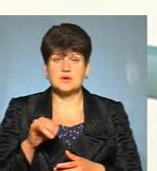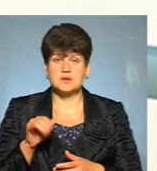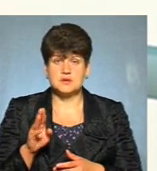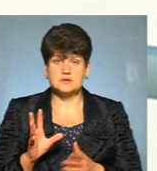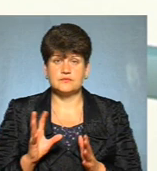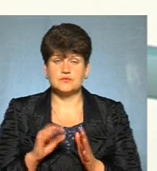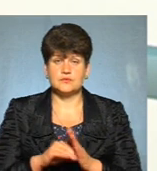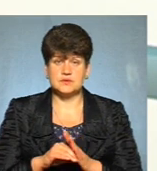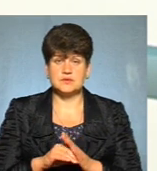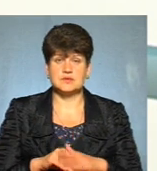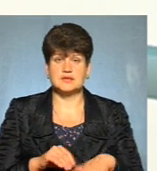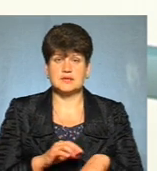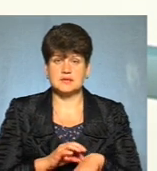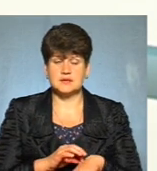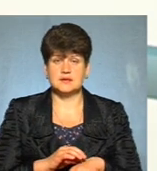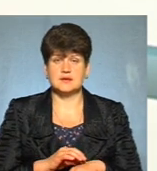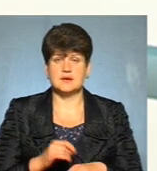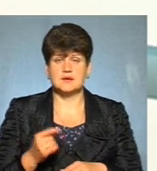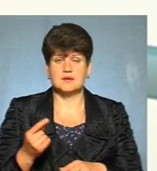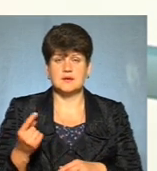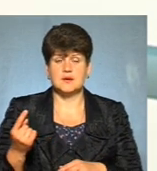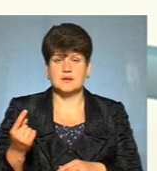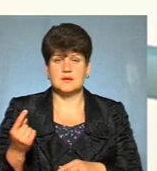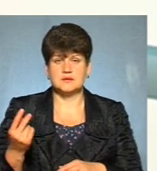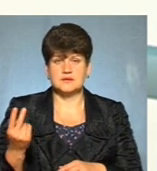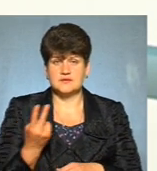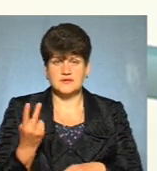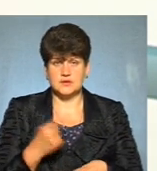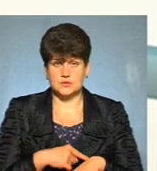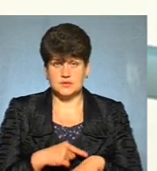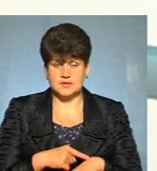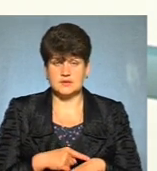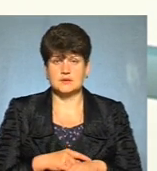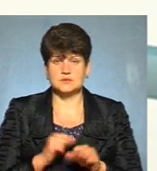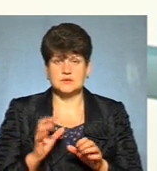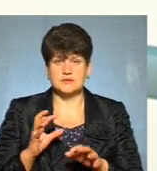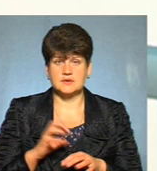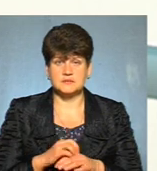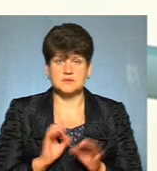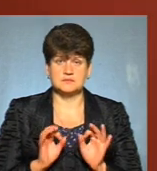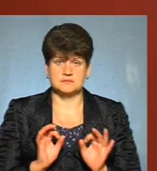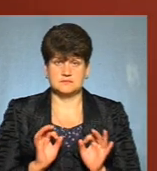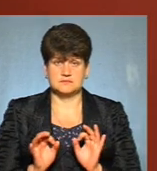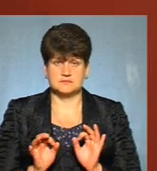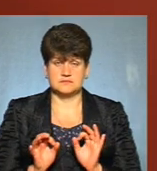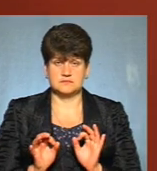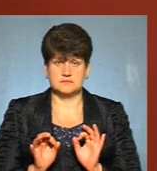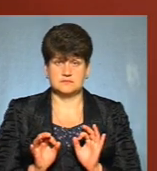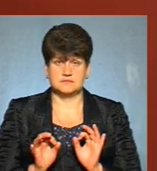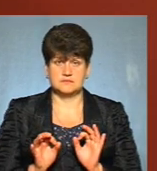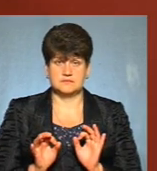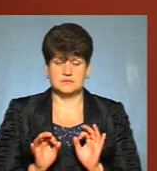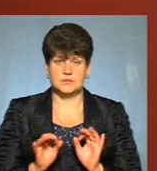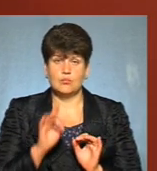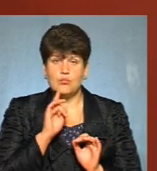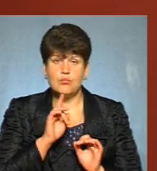тілі перші 2 години після можливого нападу є безпечним. І